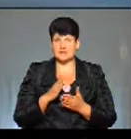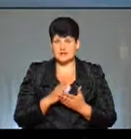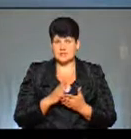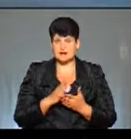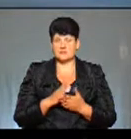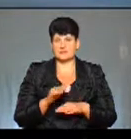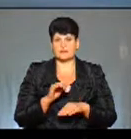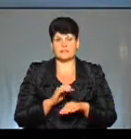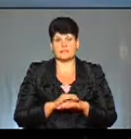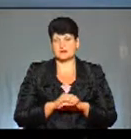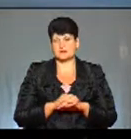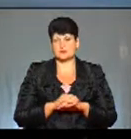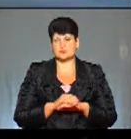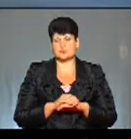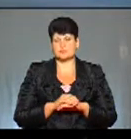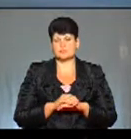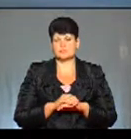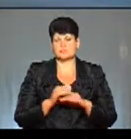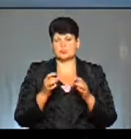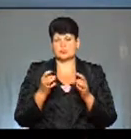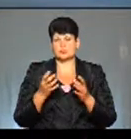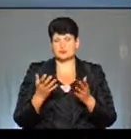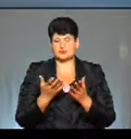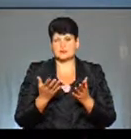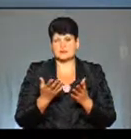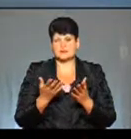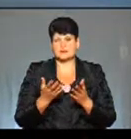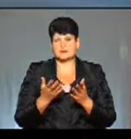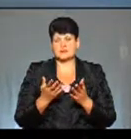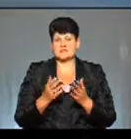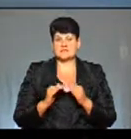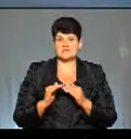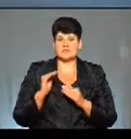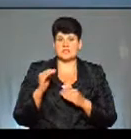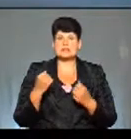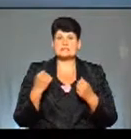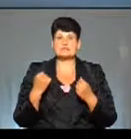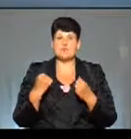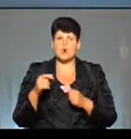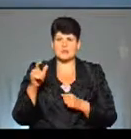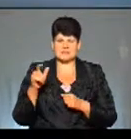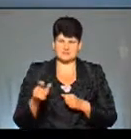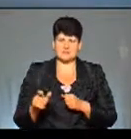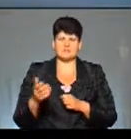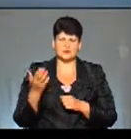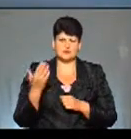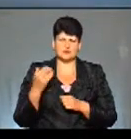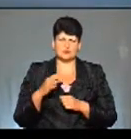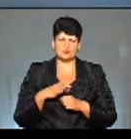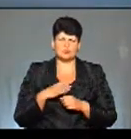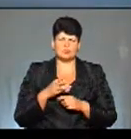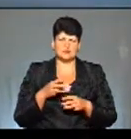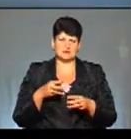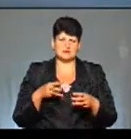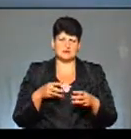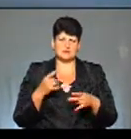ну фактично він ну просто якийсь, я не знаю, це вершина. Навіть спортсмен, от колись було теж десь по телебаченню,